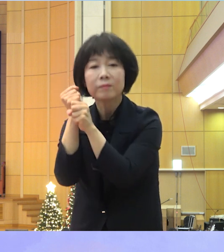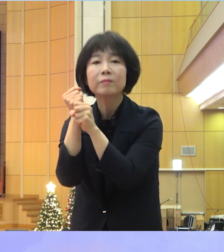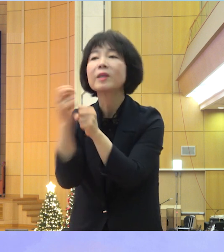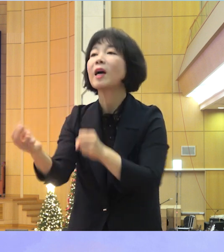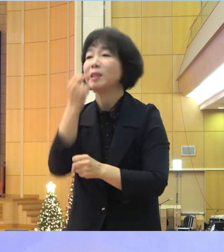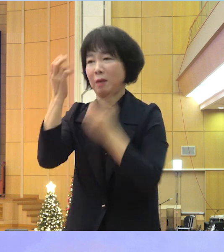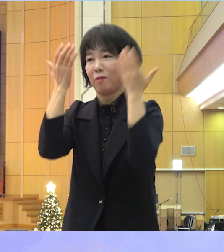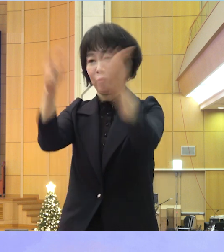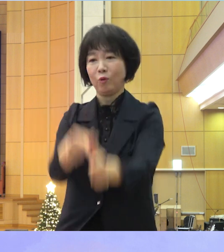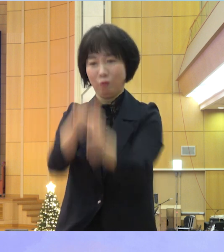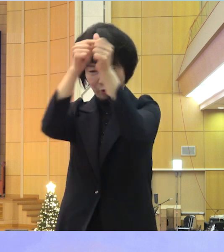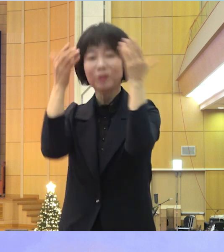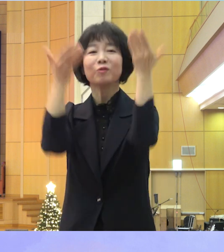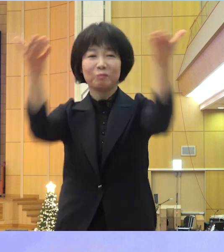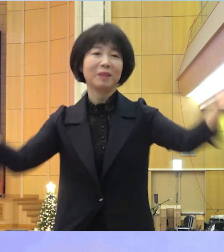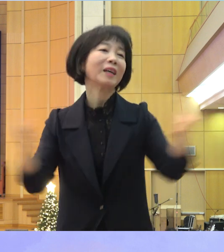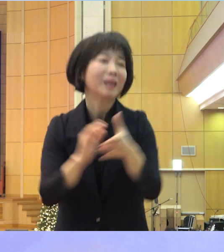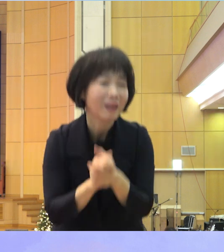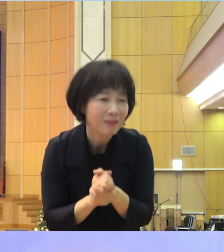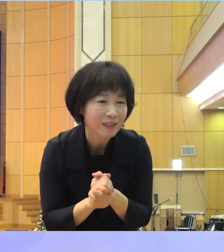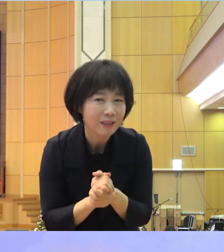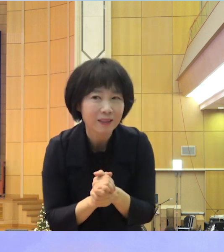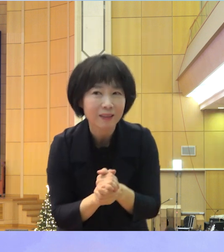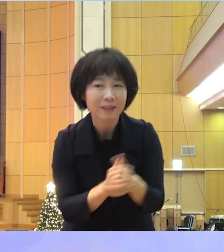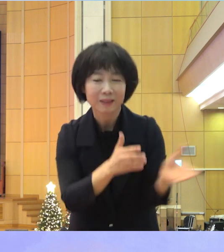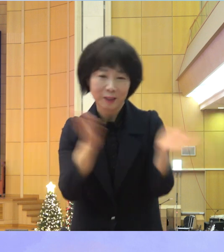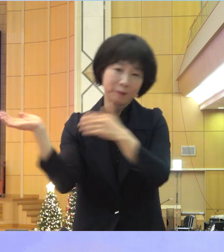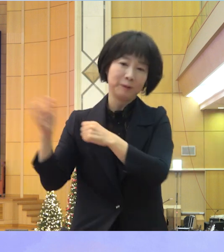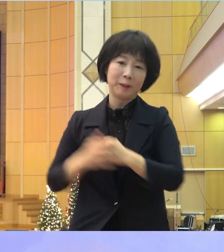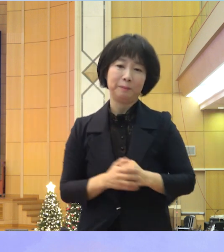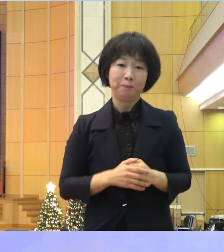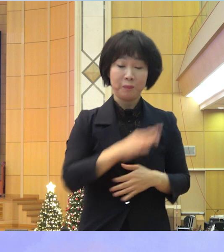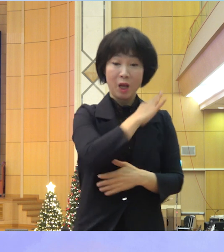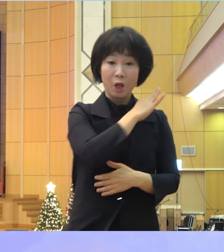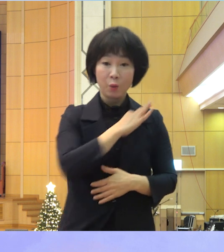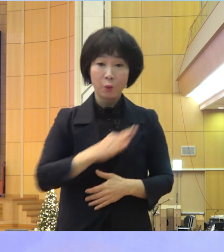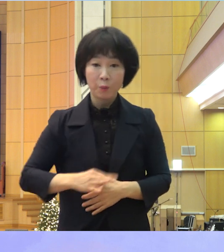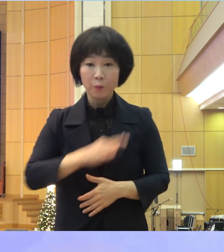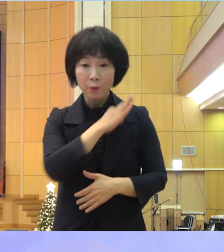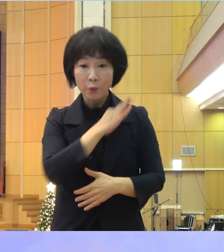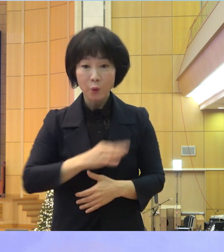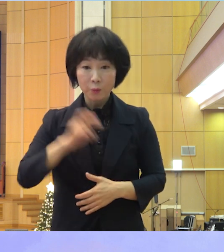되어주시잖아요. 할렐루야. 욥기 21장 23절 가볼까요?